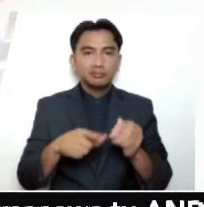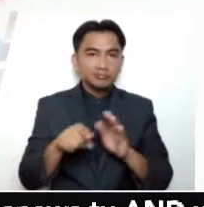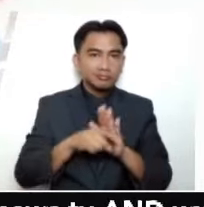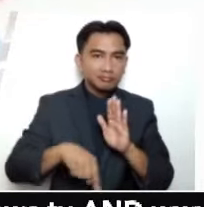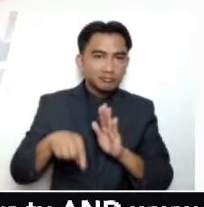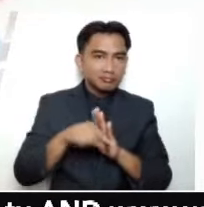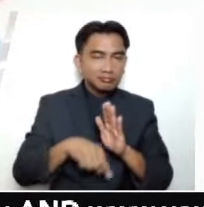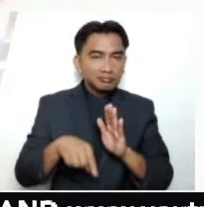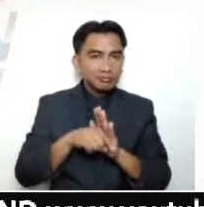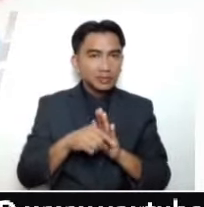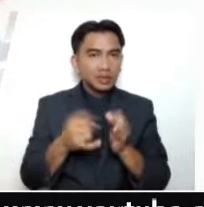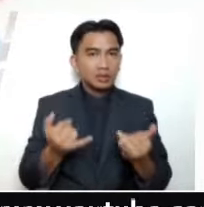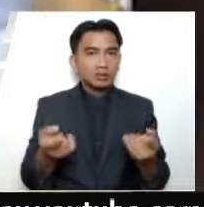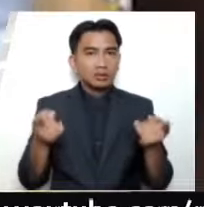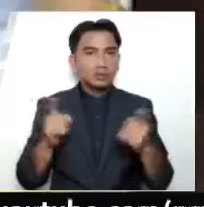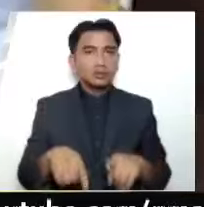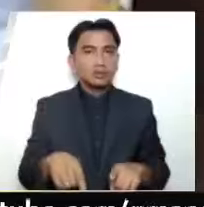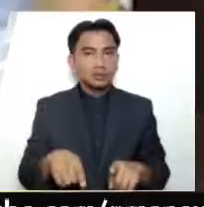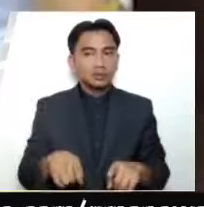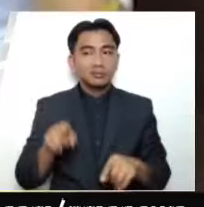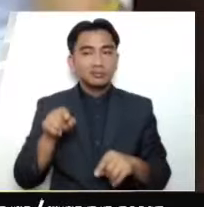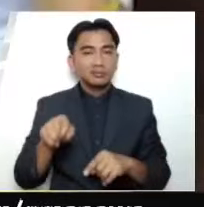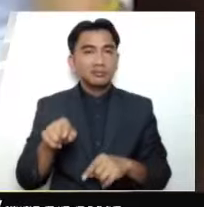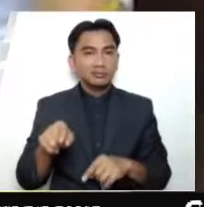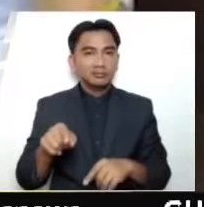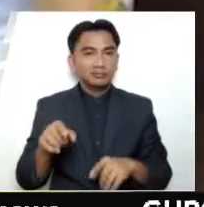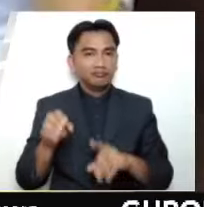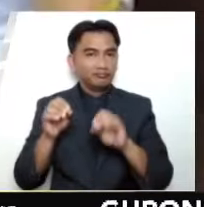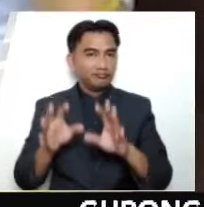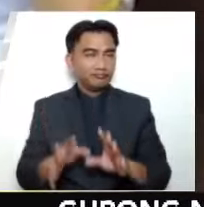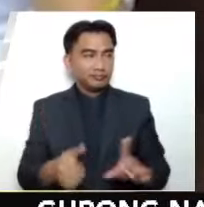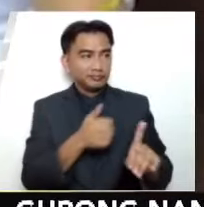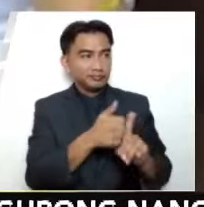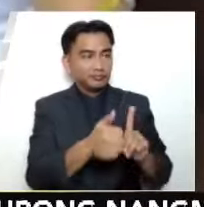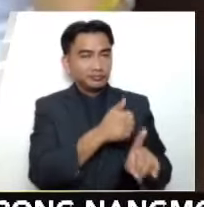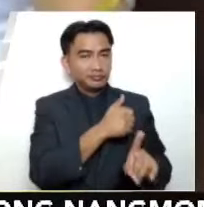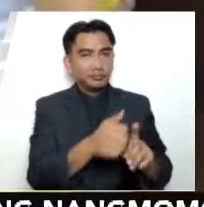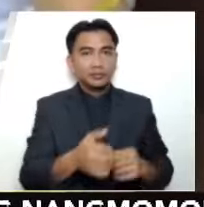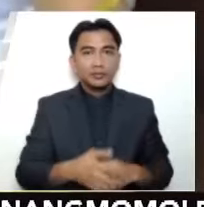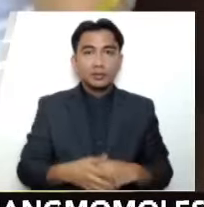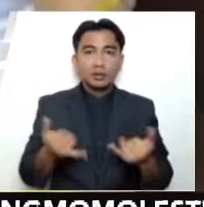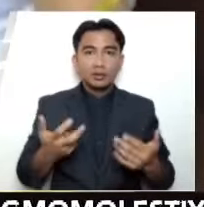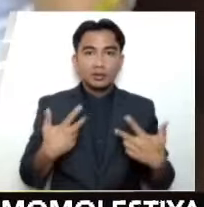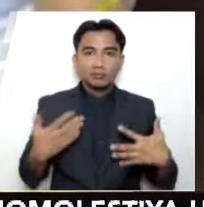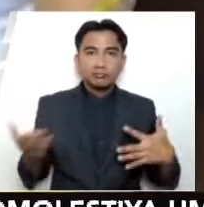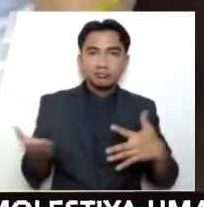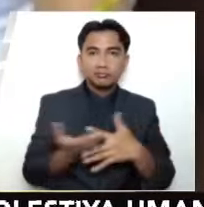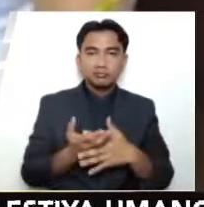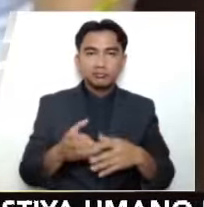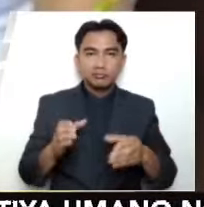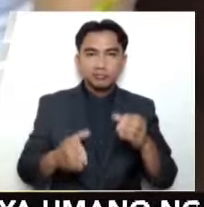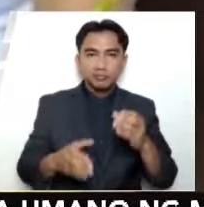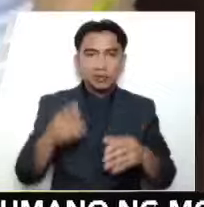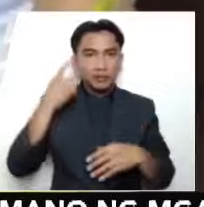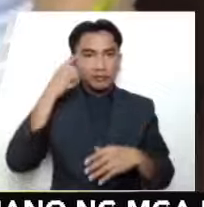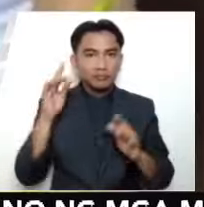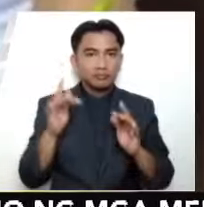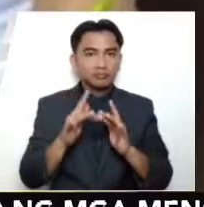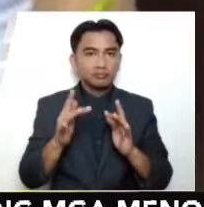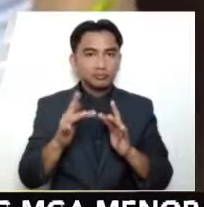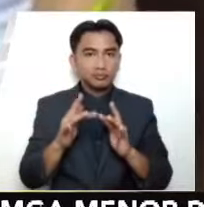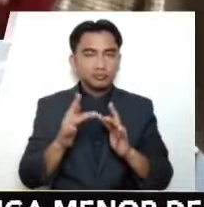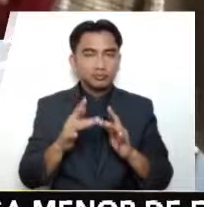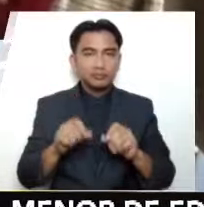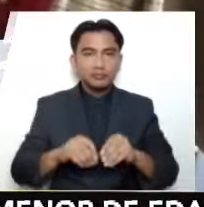na inaabuso niya na pala. Nahaharap ang guro sa reklamong paglabag sa Anti-Online Sexual Abuse or Exploitation of